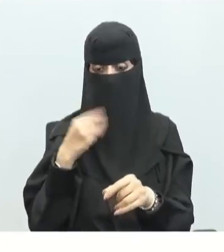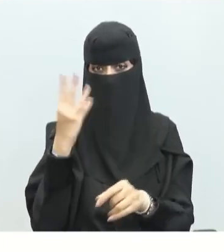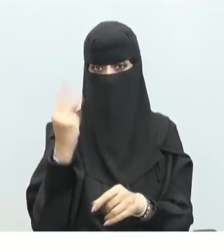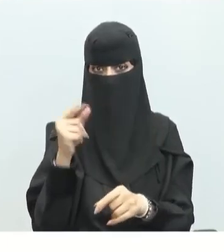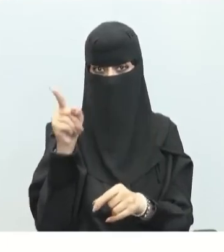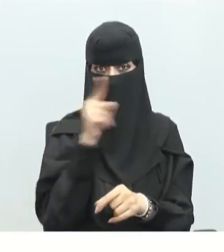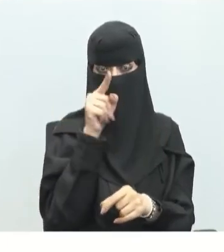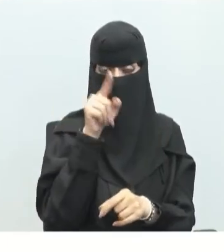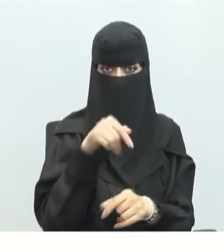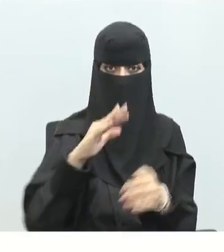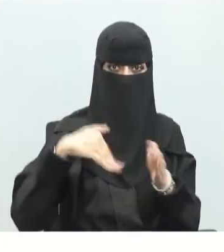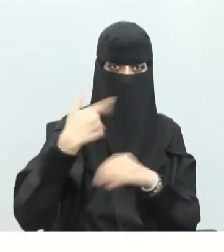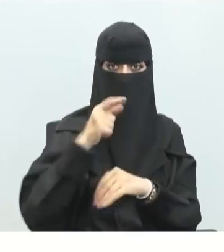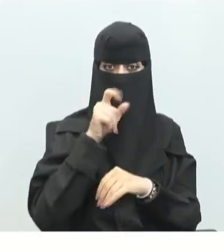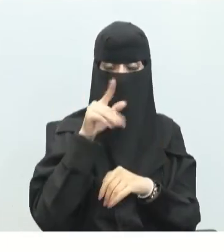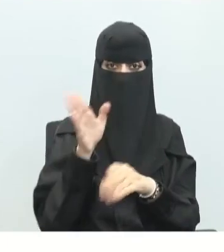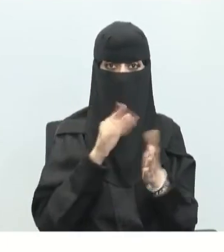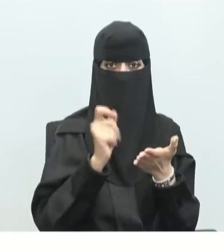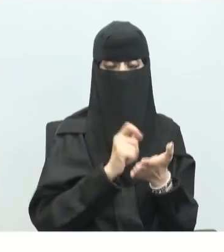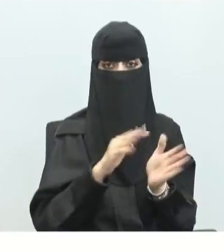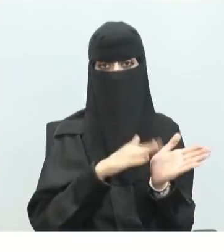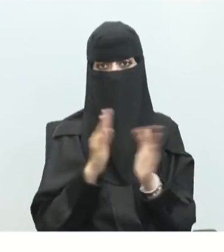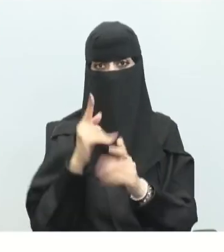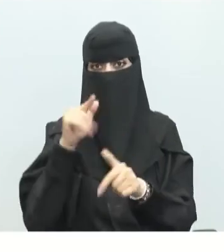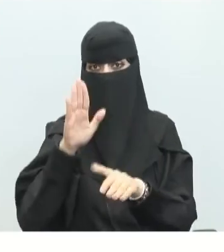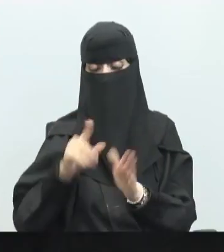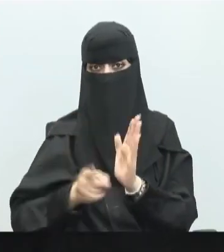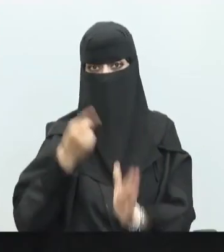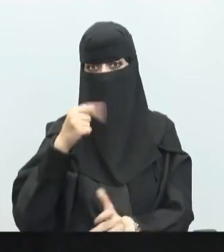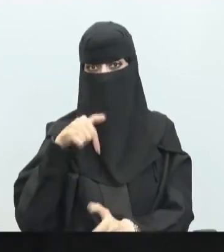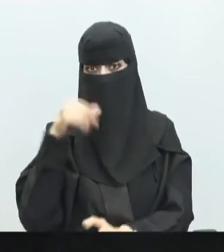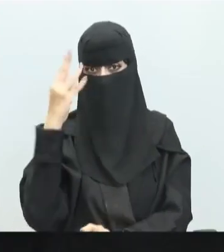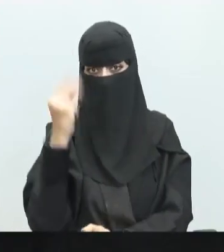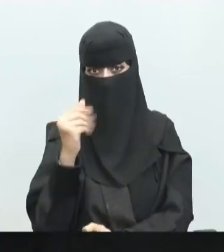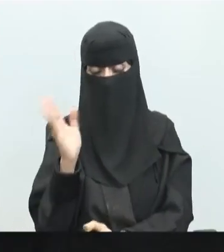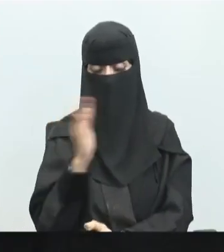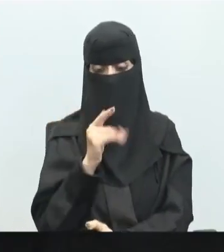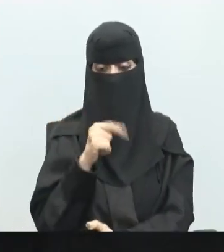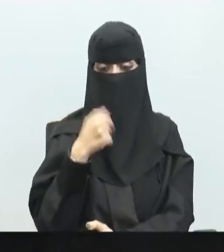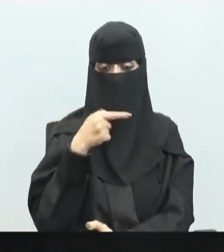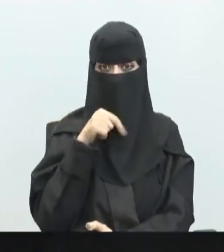الطالب الاشياء وينطق العدس ثم يكتبه اذا راح نعد الاشياء مع بعض